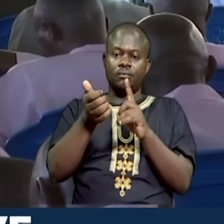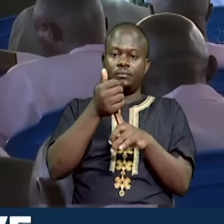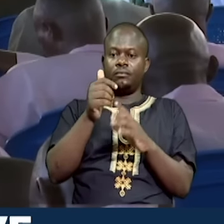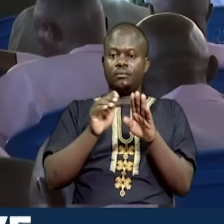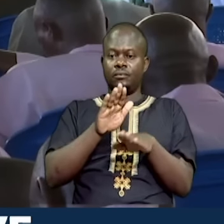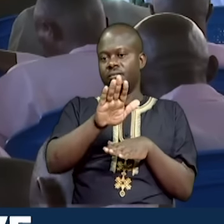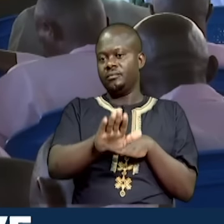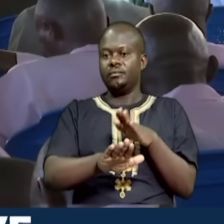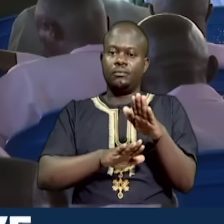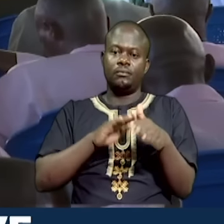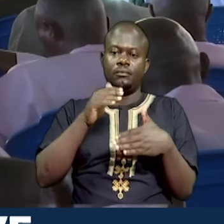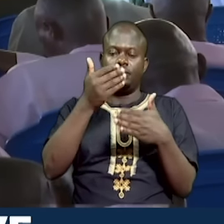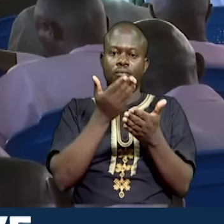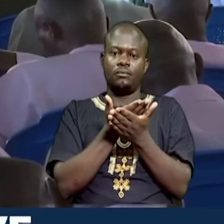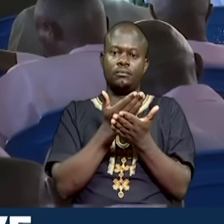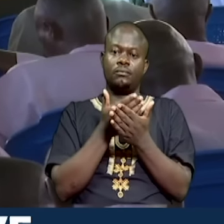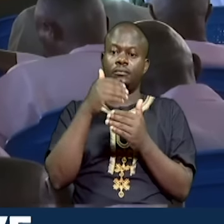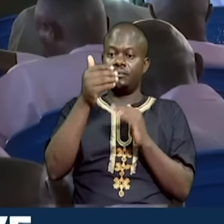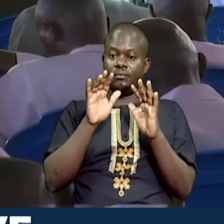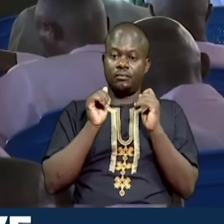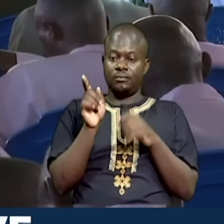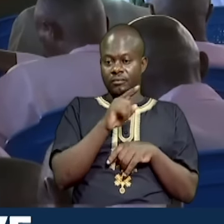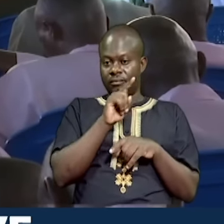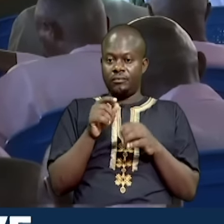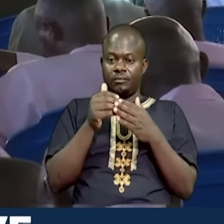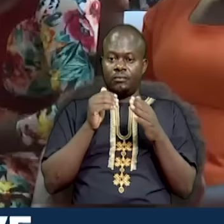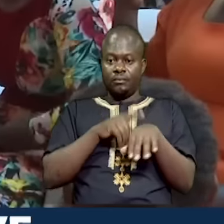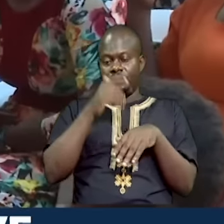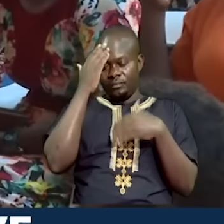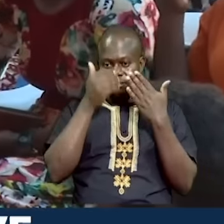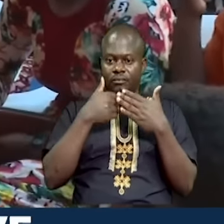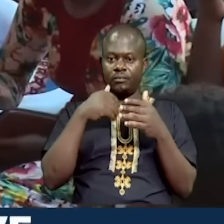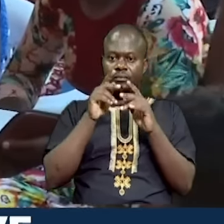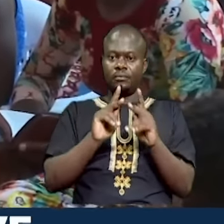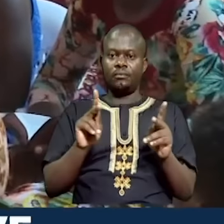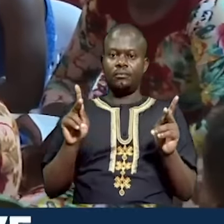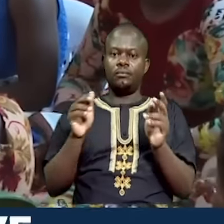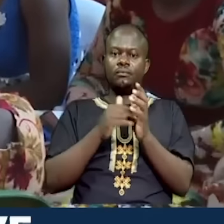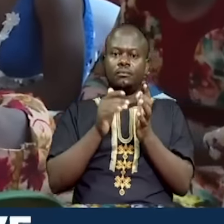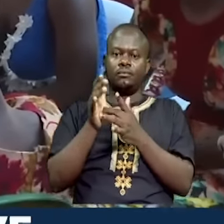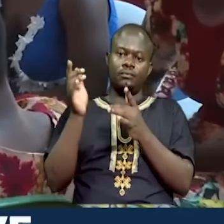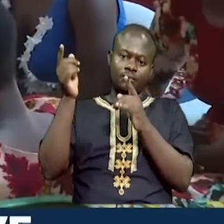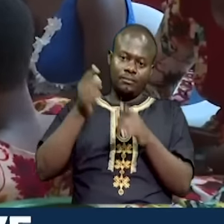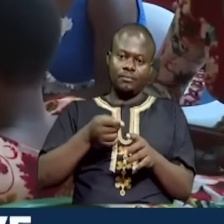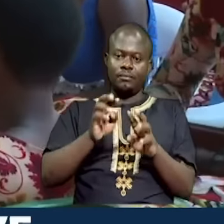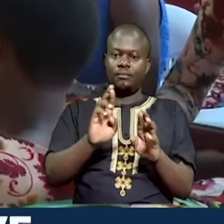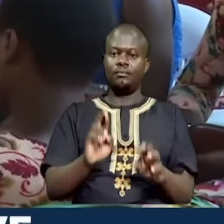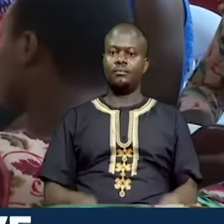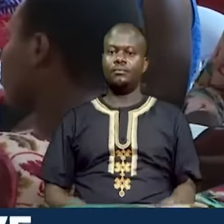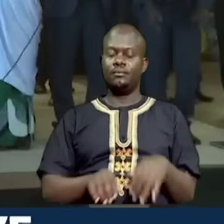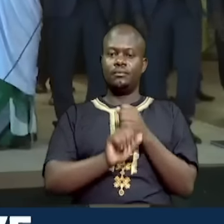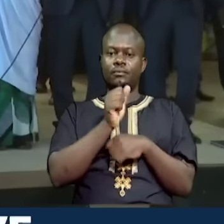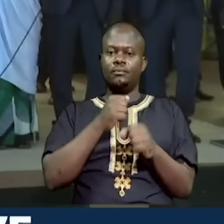iyi ntambwe basaba abari hanze kwirinda ibyaha hakiri kare kugira ngo bagire amahoro kandi Yesu naza azasange biteguye ni